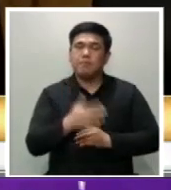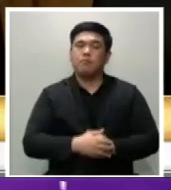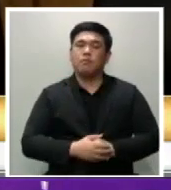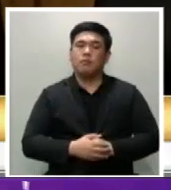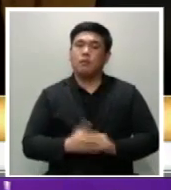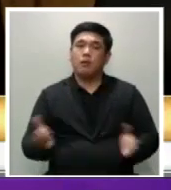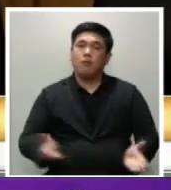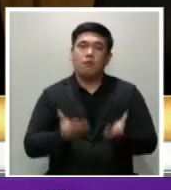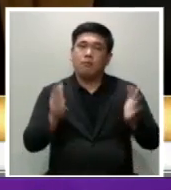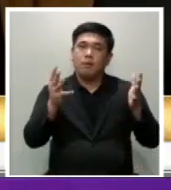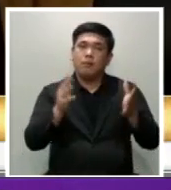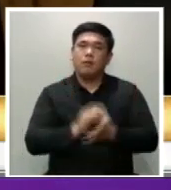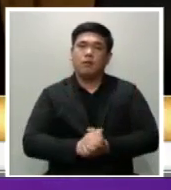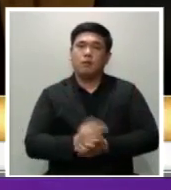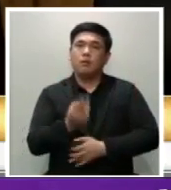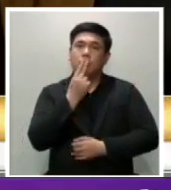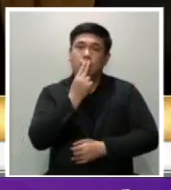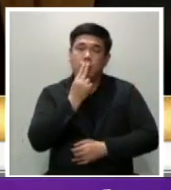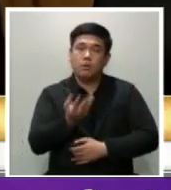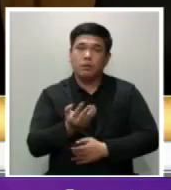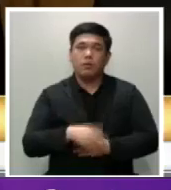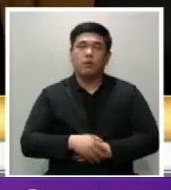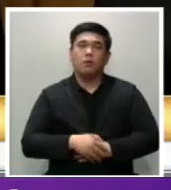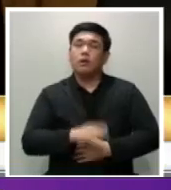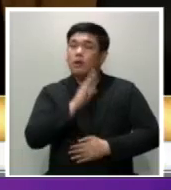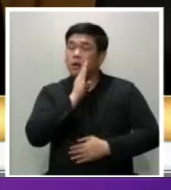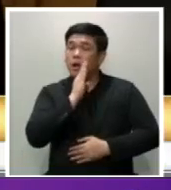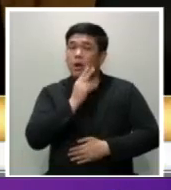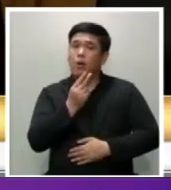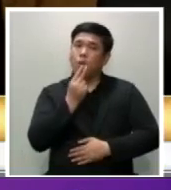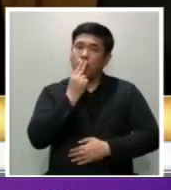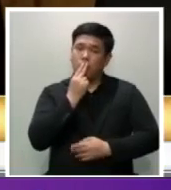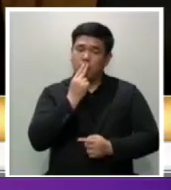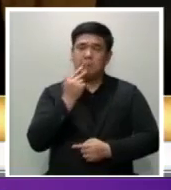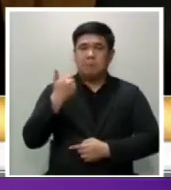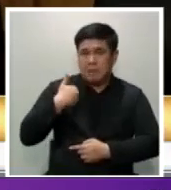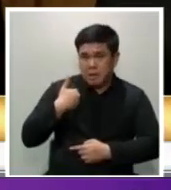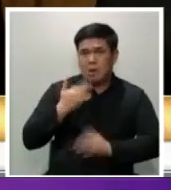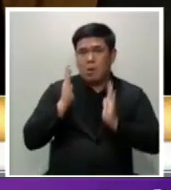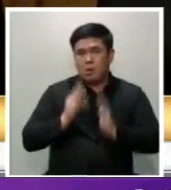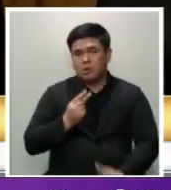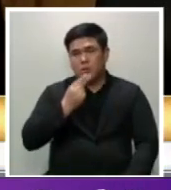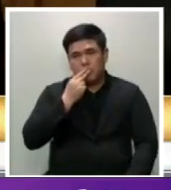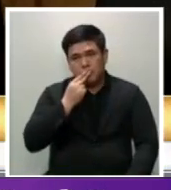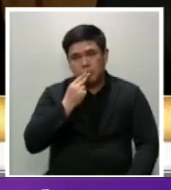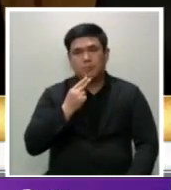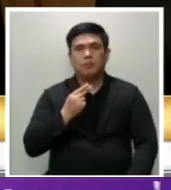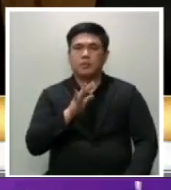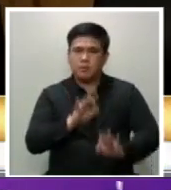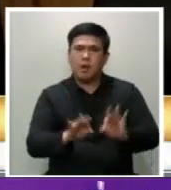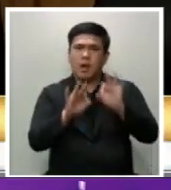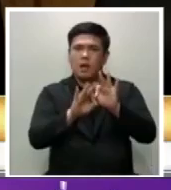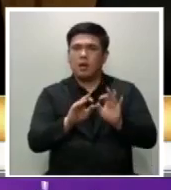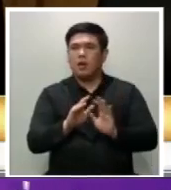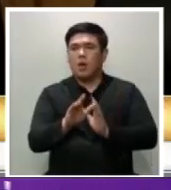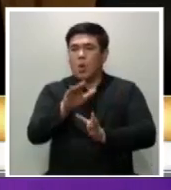ราไม่ส่งเสริมยาสูบแต่ว่าเมื่อมันมีคนสูบคนเสพมีคนจำเป็นถ้าเราก